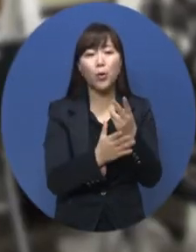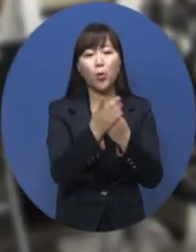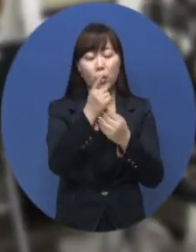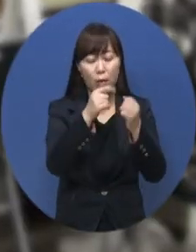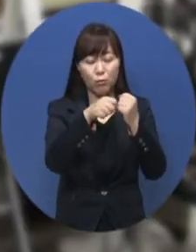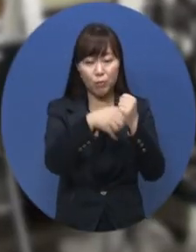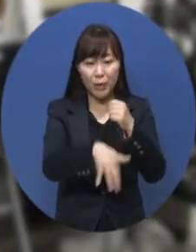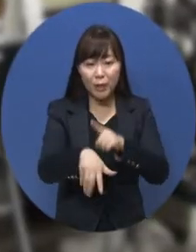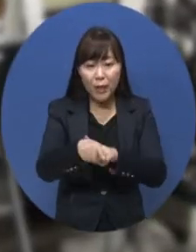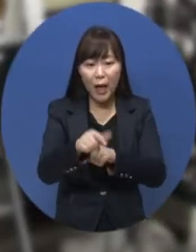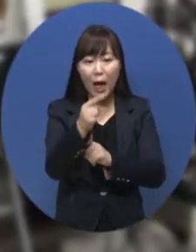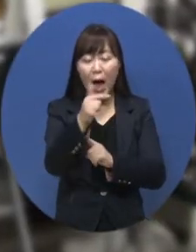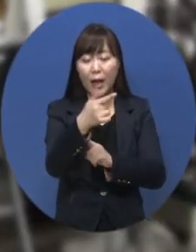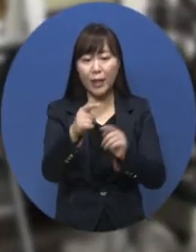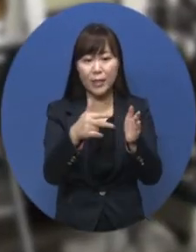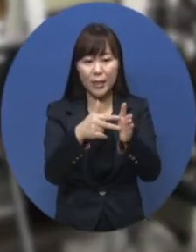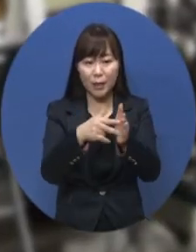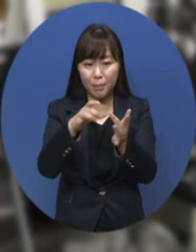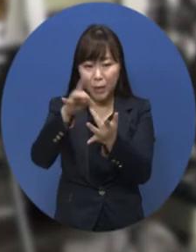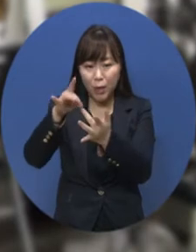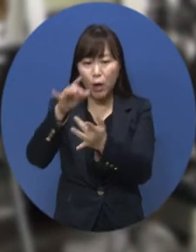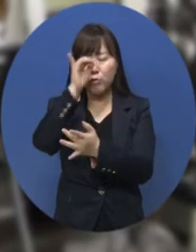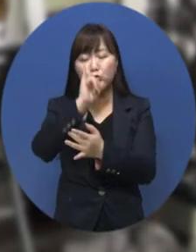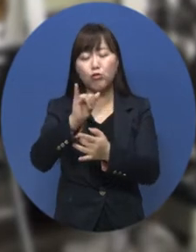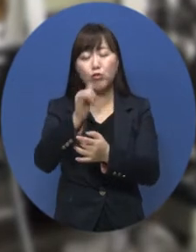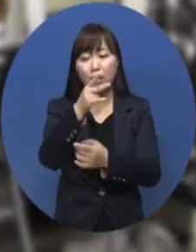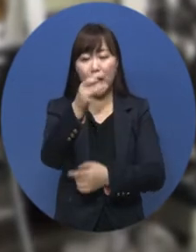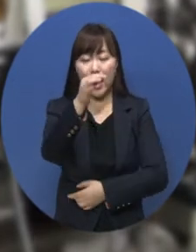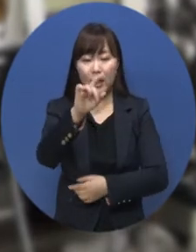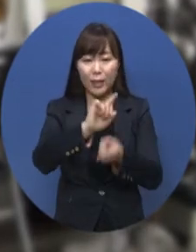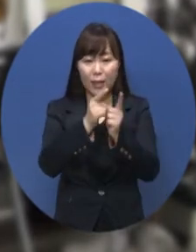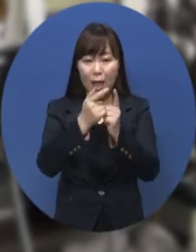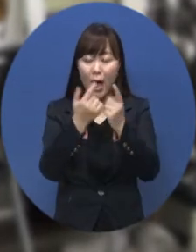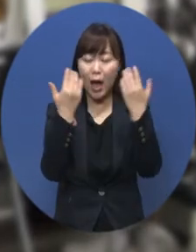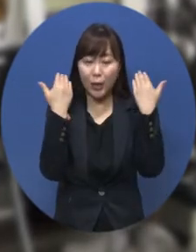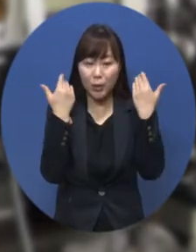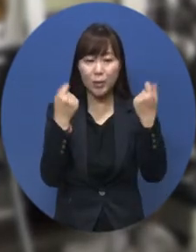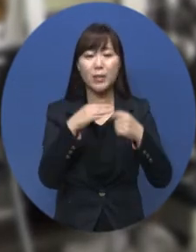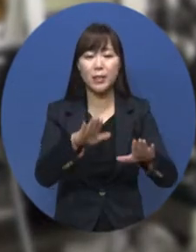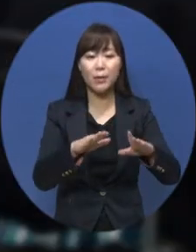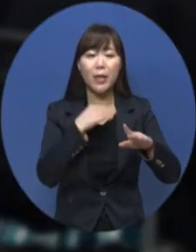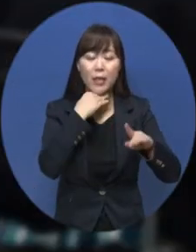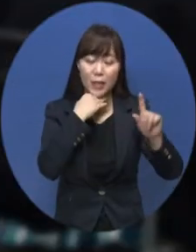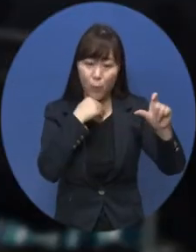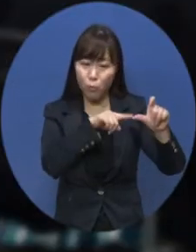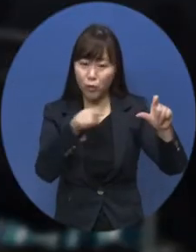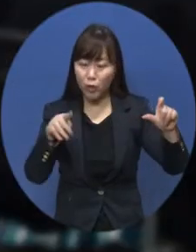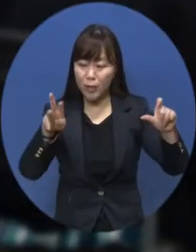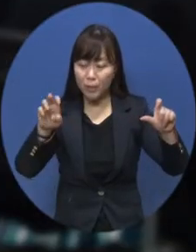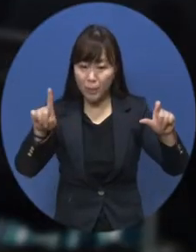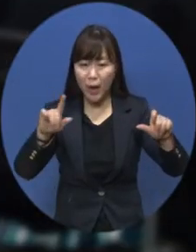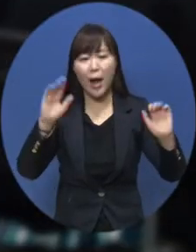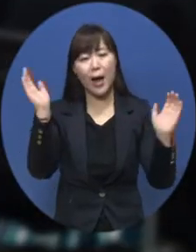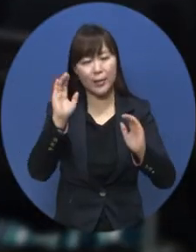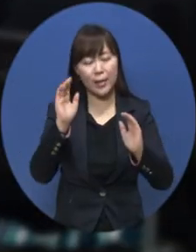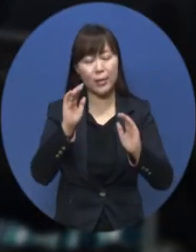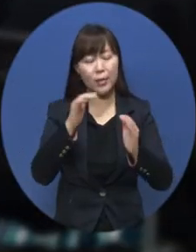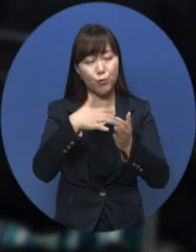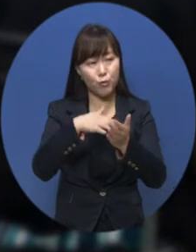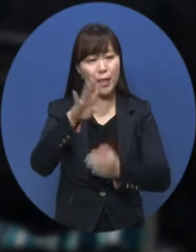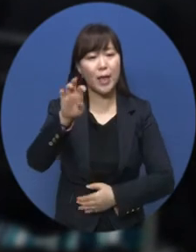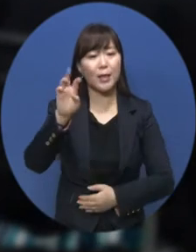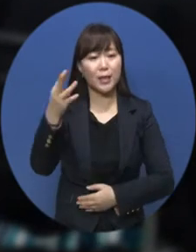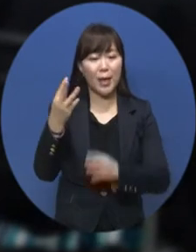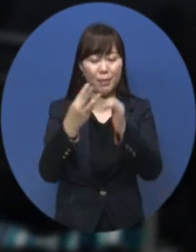산하 1 재단이 선정한 우수 대안학교로 현재 15세부터 31세의 학생 43명이